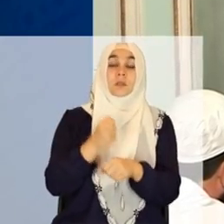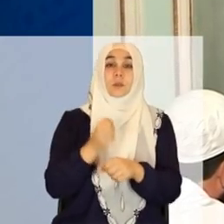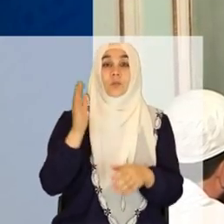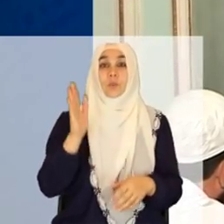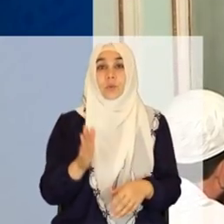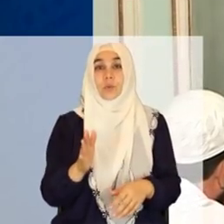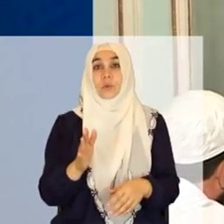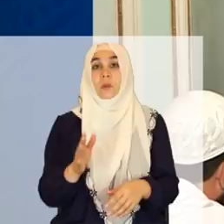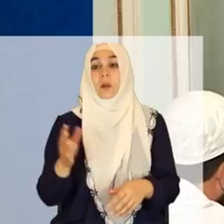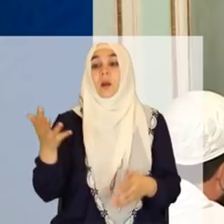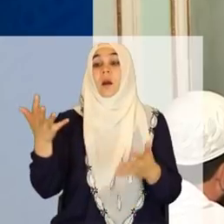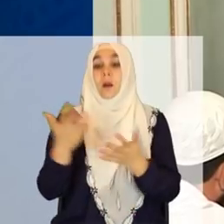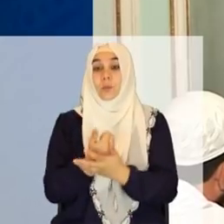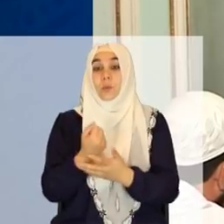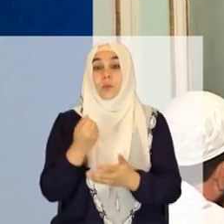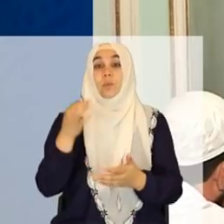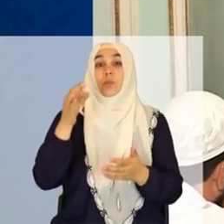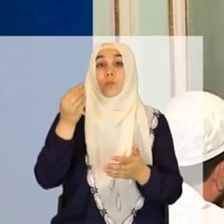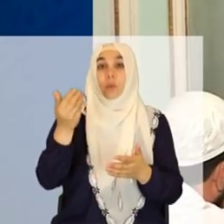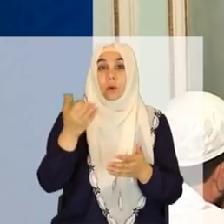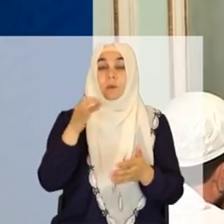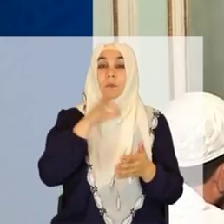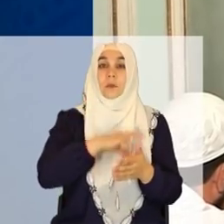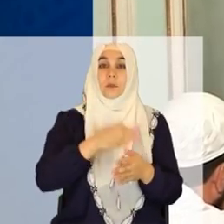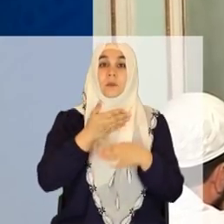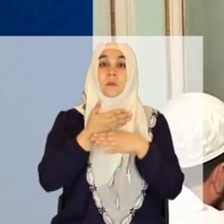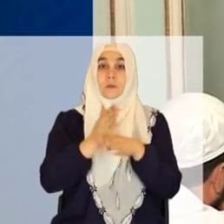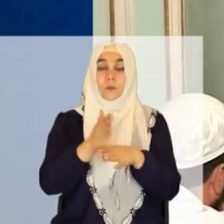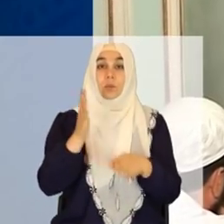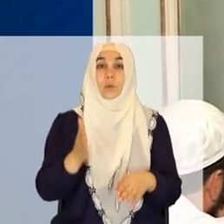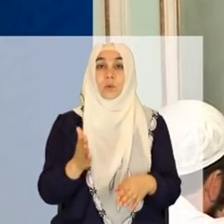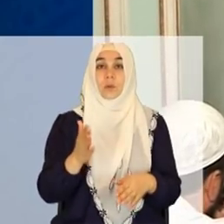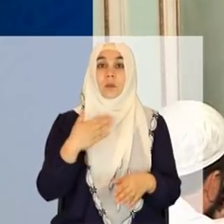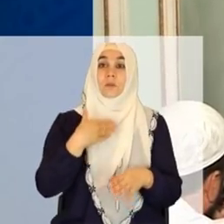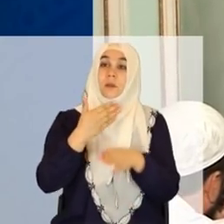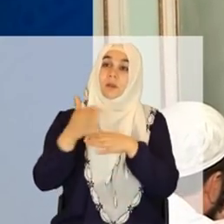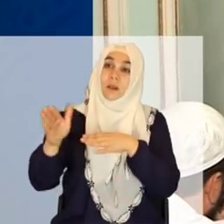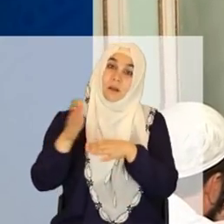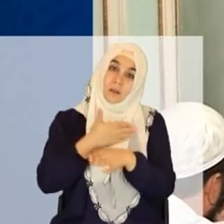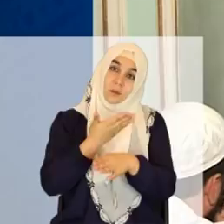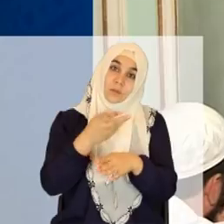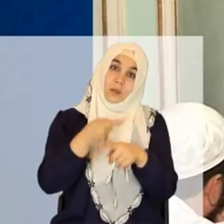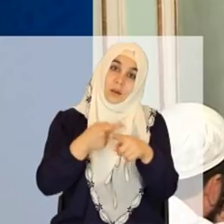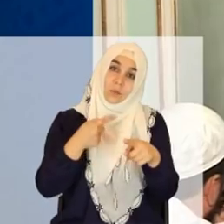kılamız. Tüşkan paydanı kuyuda geçe bulup olamız. Yarımge yarım mı? He? Yok ki başkaça